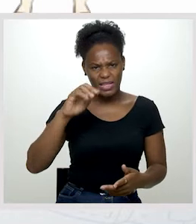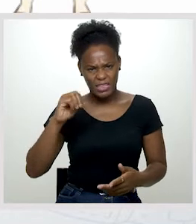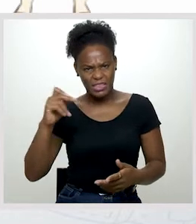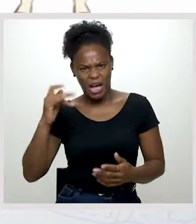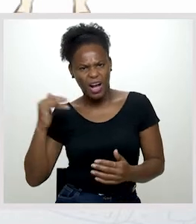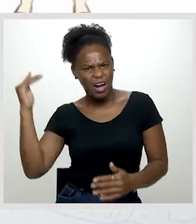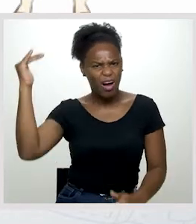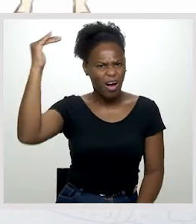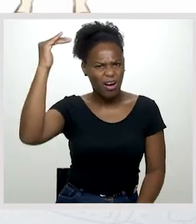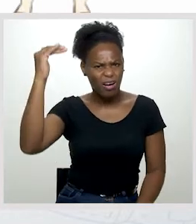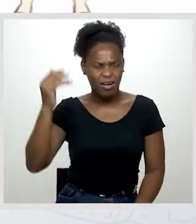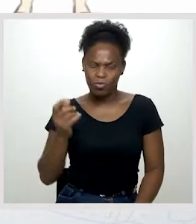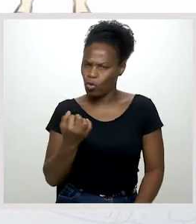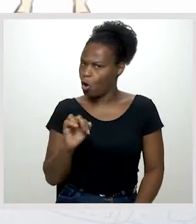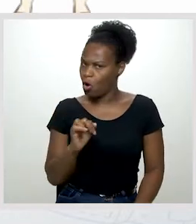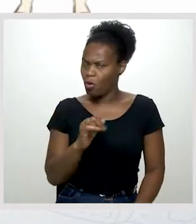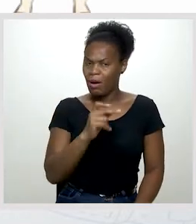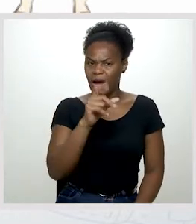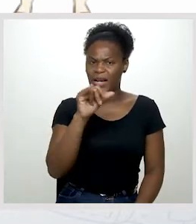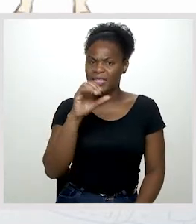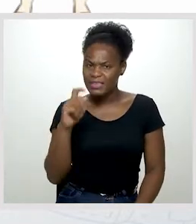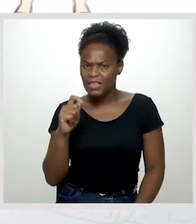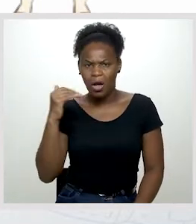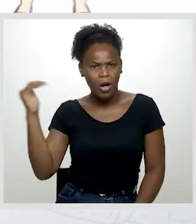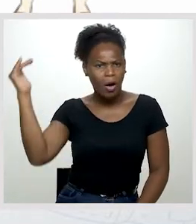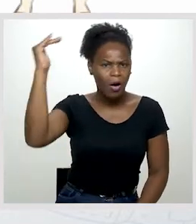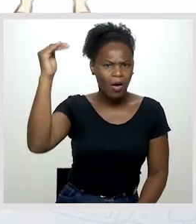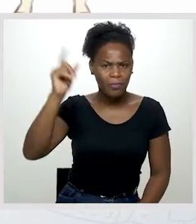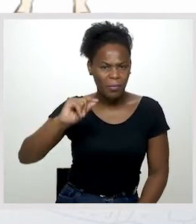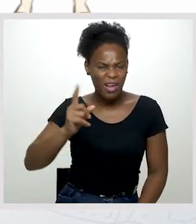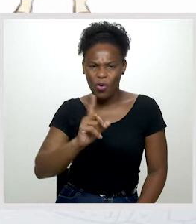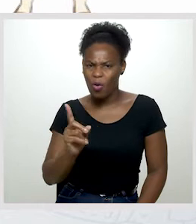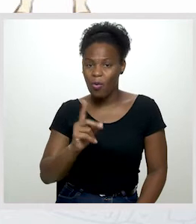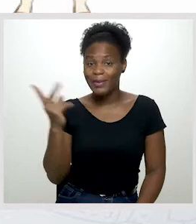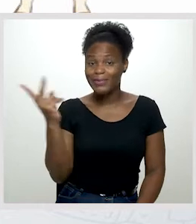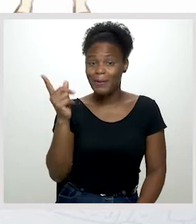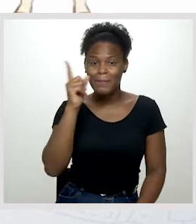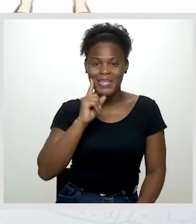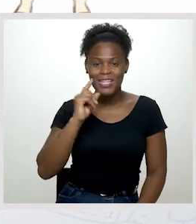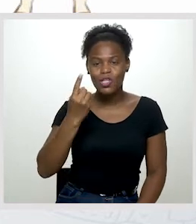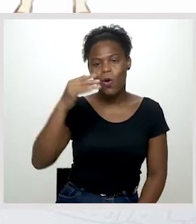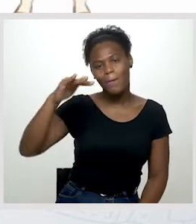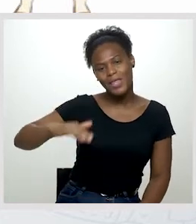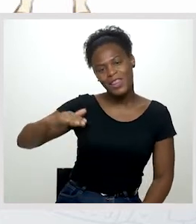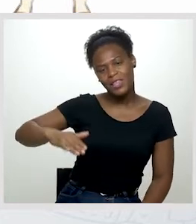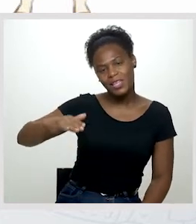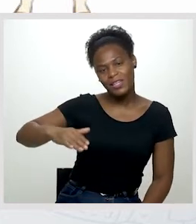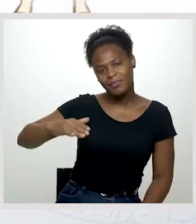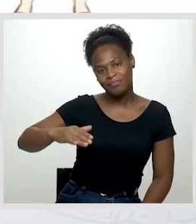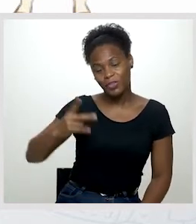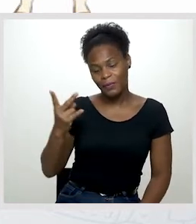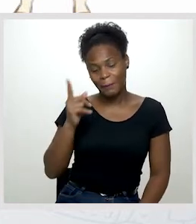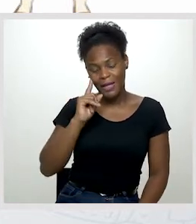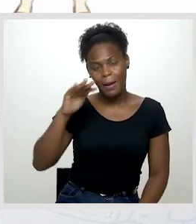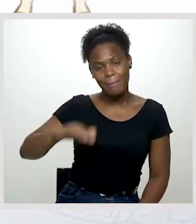Et Alice, elle est grande aussi? Non. Les deux filles sont petites. Et pour